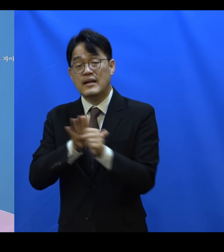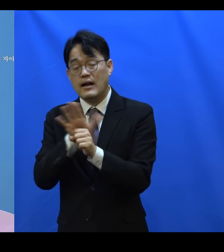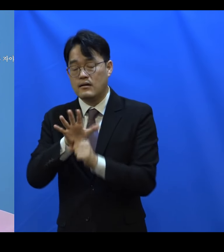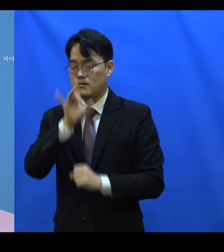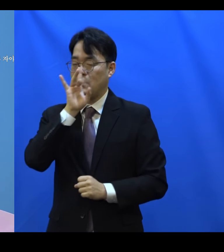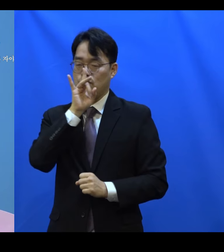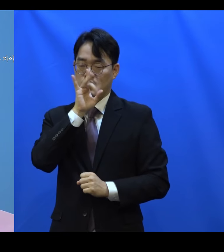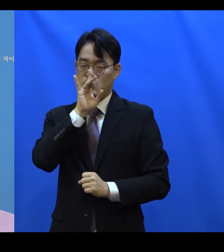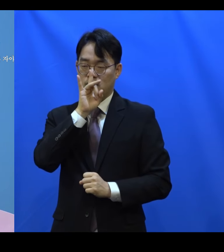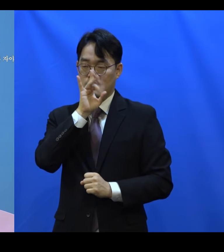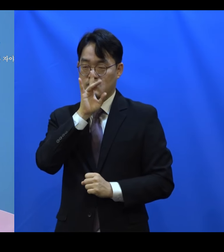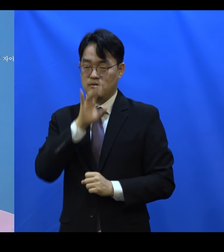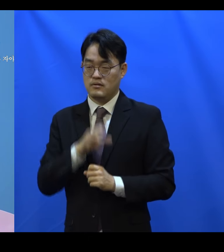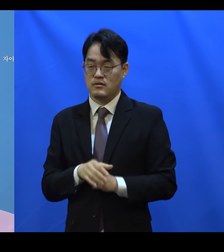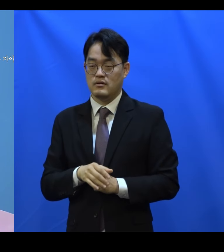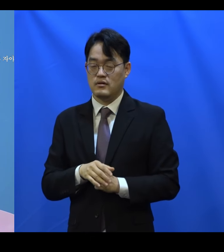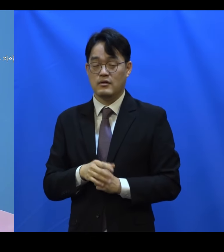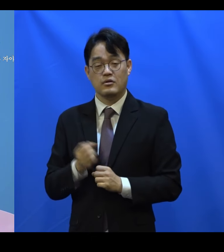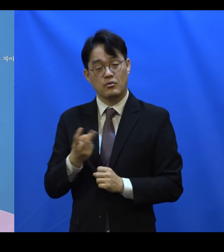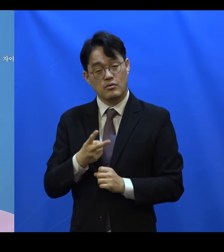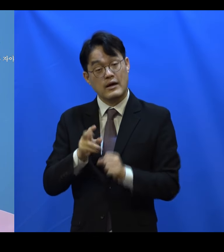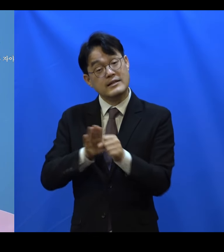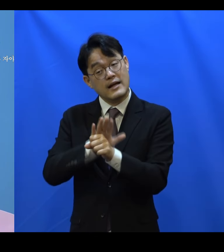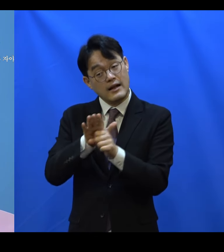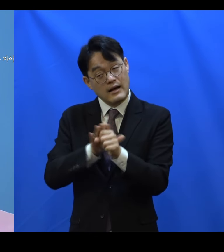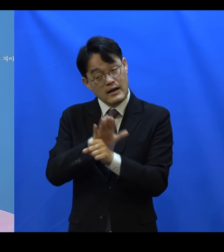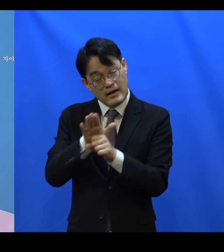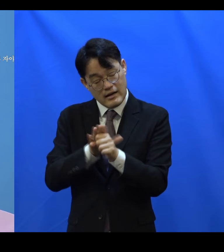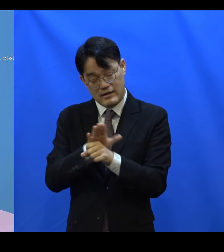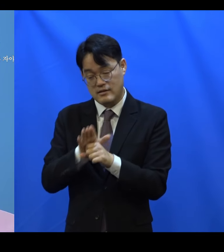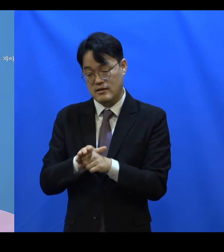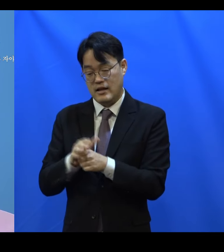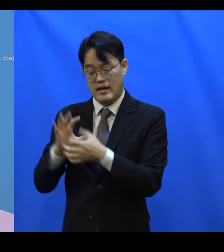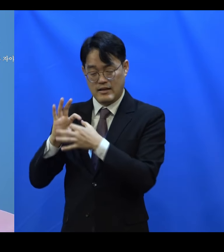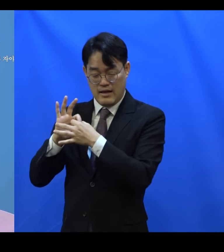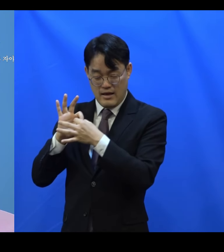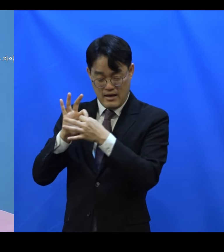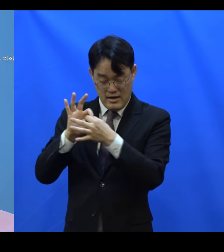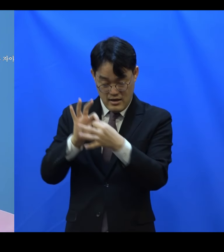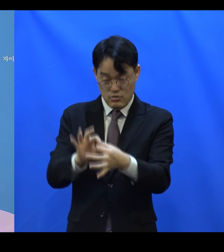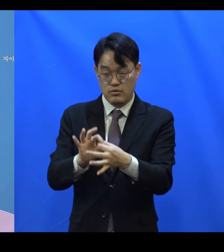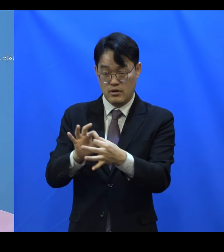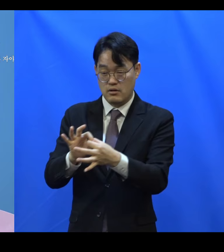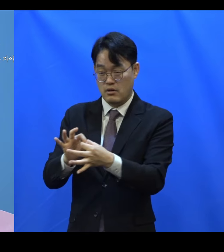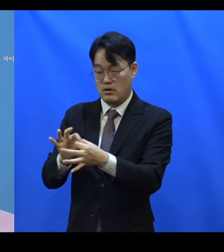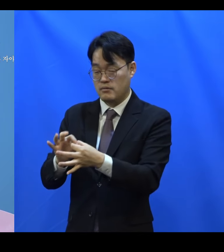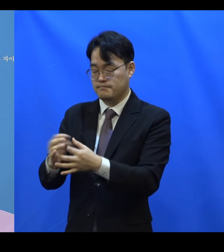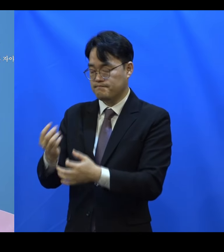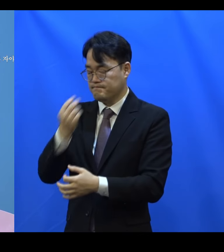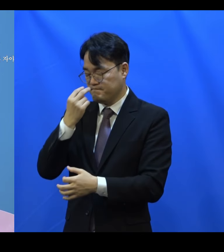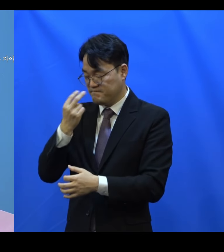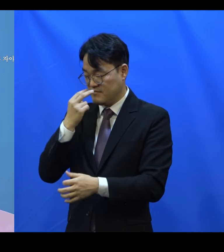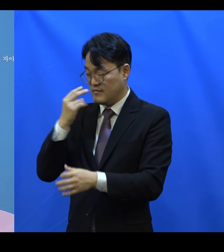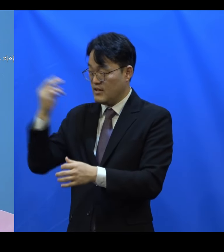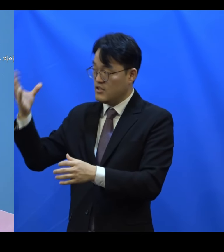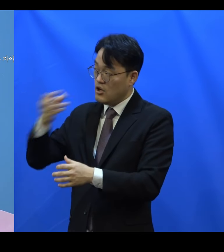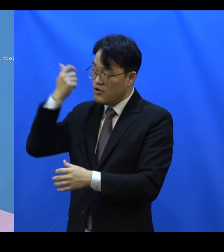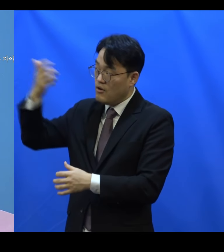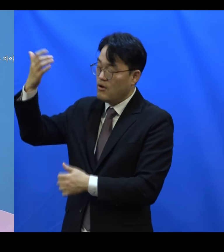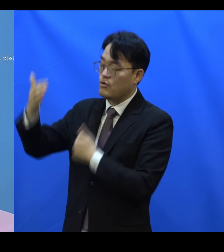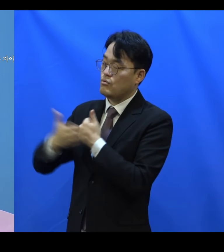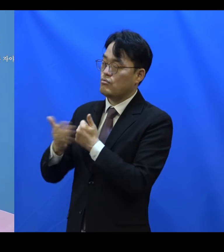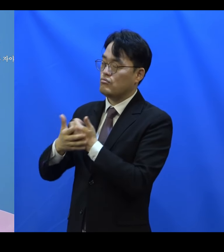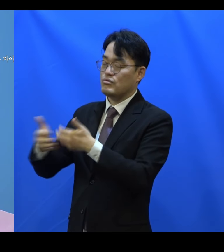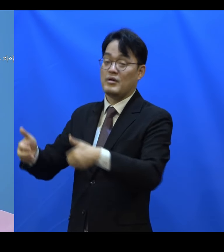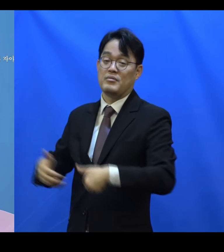탐욕이죠. 사랑하는 동안에는 지속적인 순결이 필요합니다. 성령의 도우심을 받아야 돼요. 사랑을 흔들어